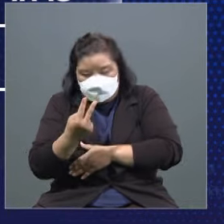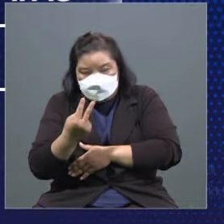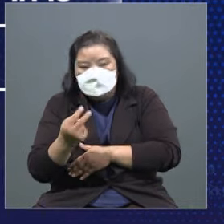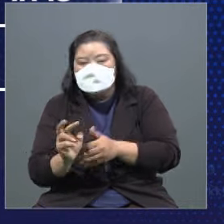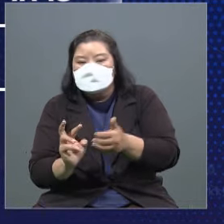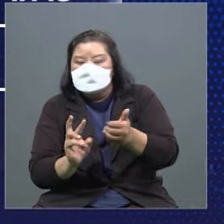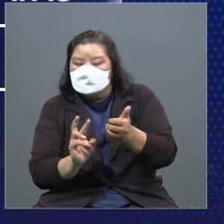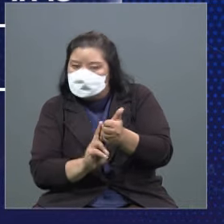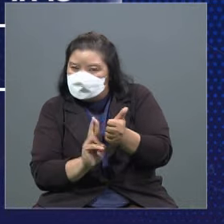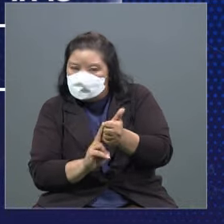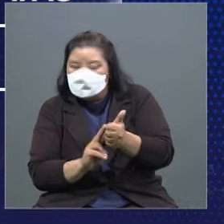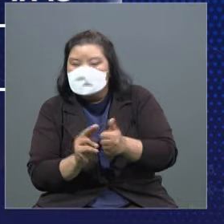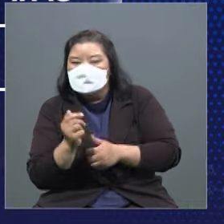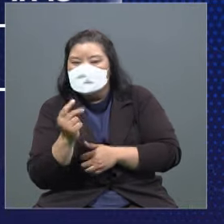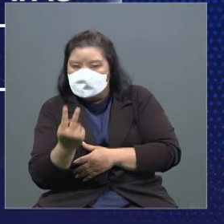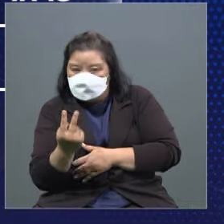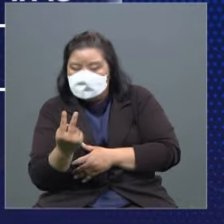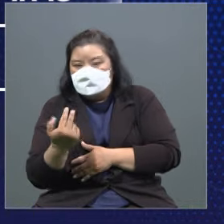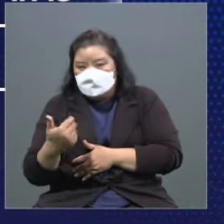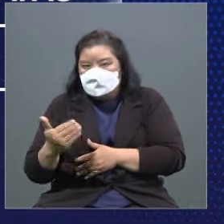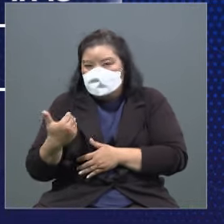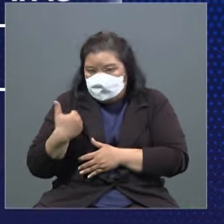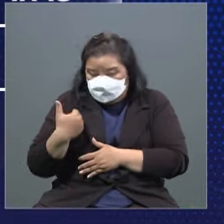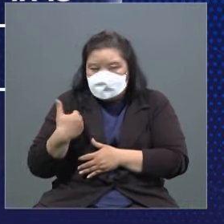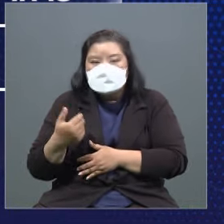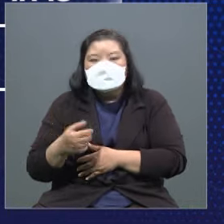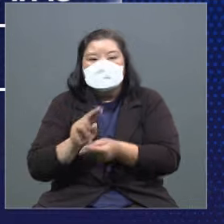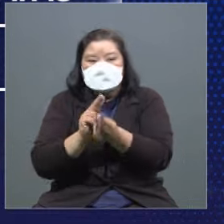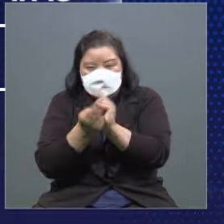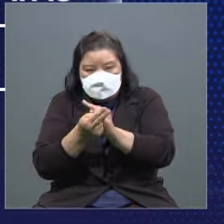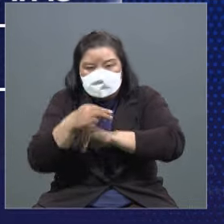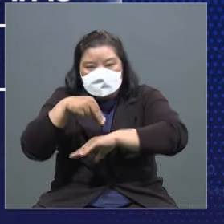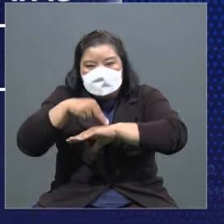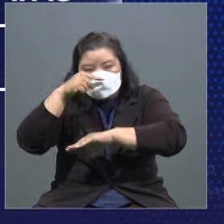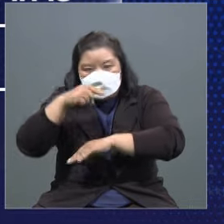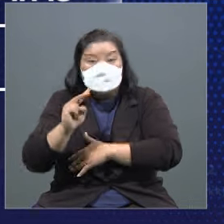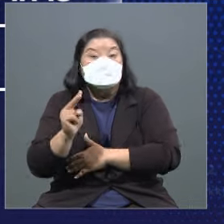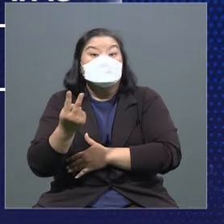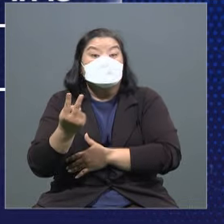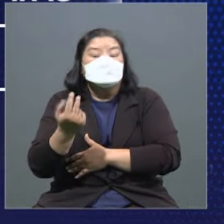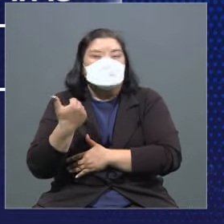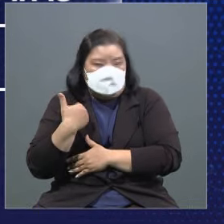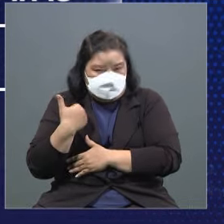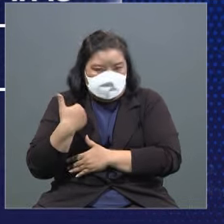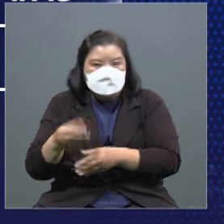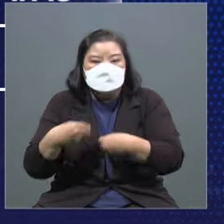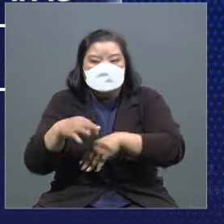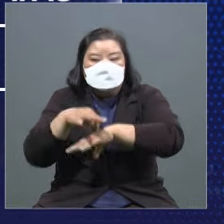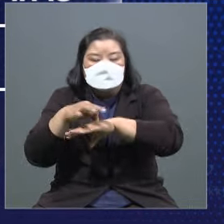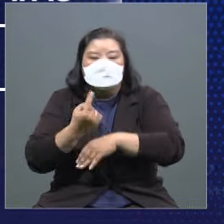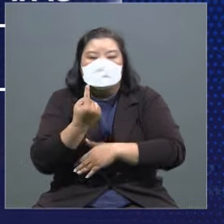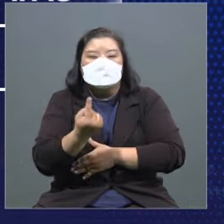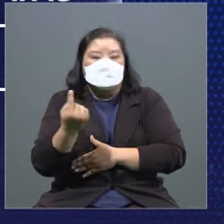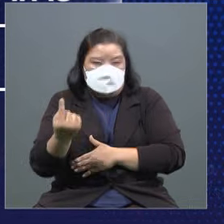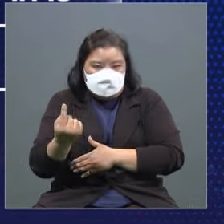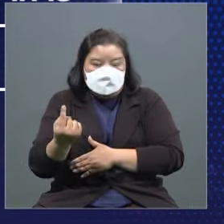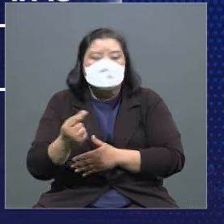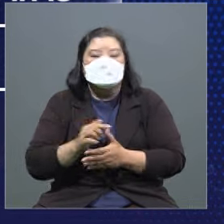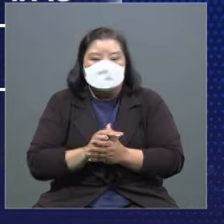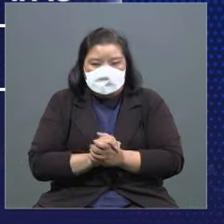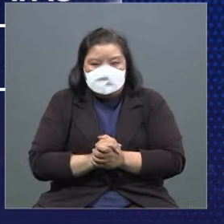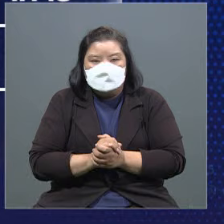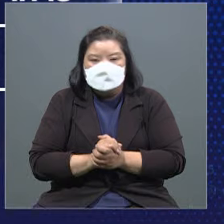2ส่วนพรรคประชาชาติและพรรคชาติไทยพัฒนาเนี่ยได้รัฐมนตรีว่าการพรรคละ 1ที่นั่งนะนี่คือเก้าอี้ทั้งหมดนะ